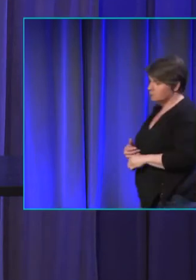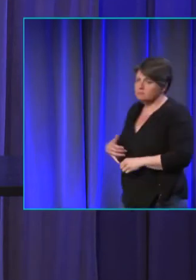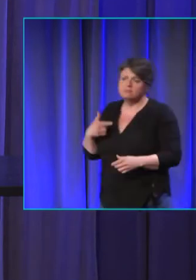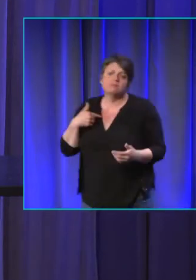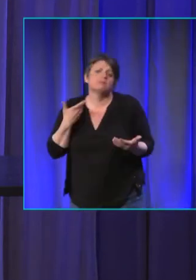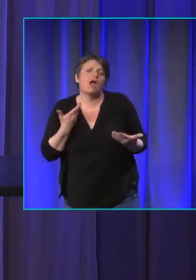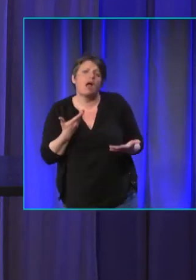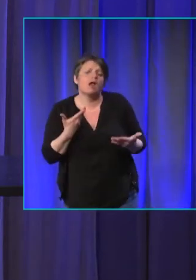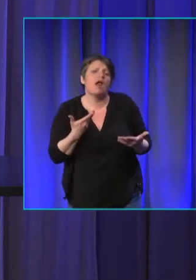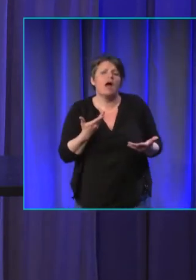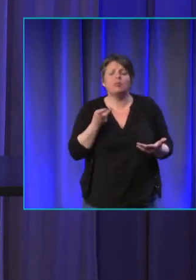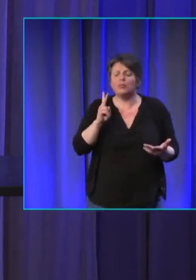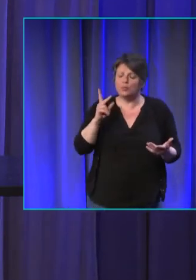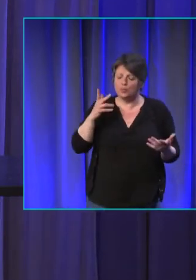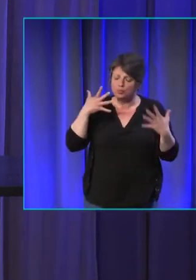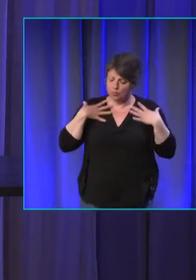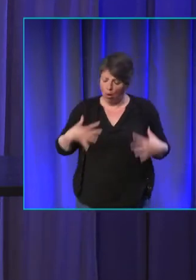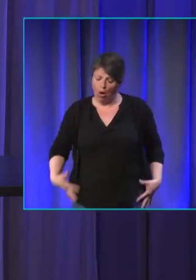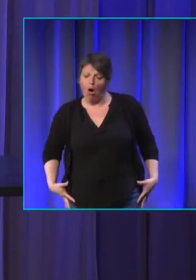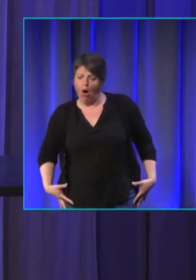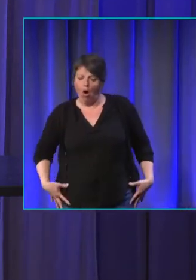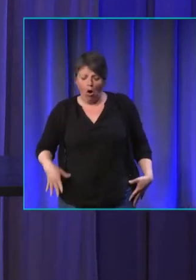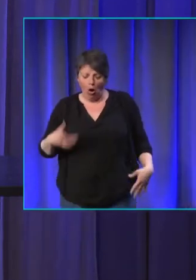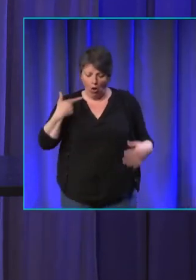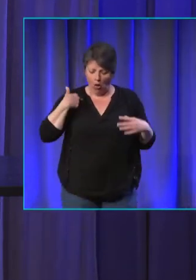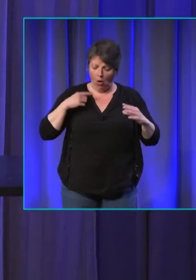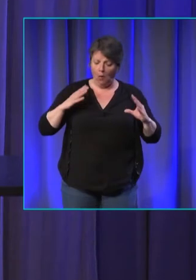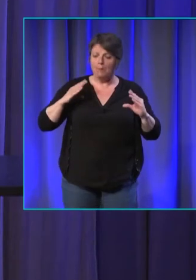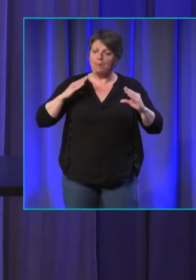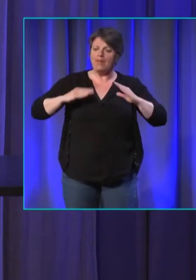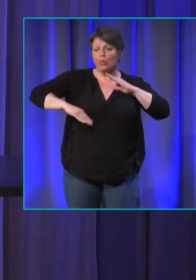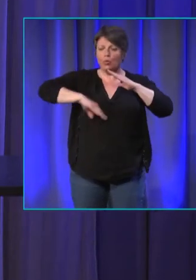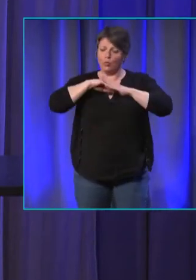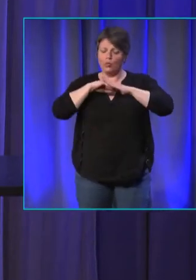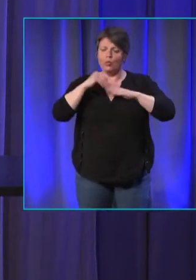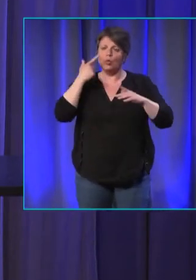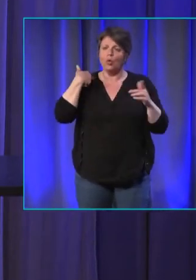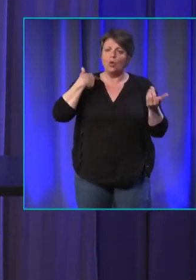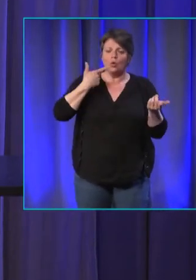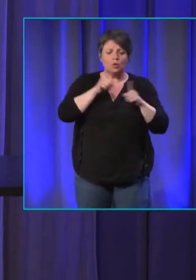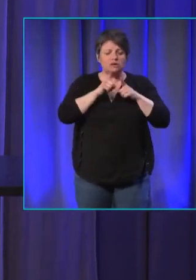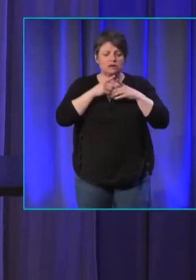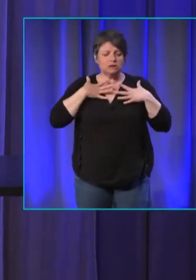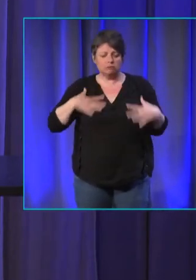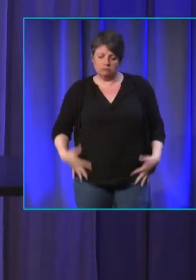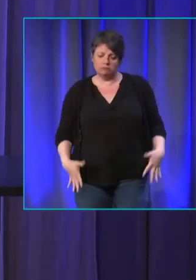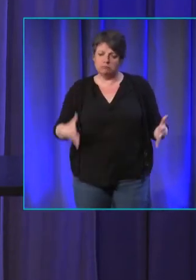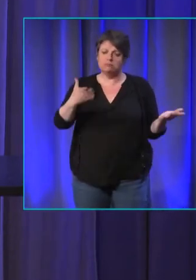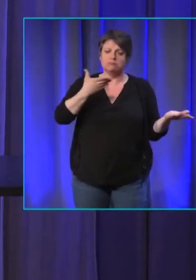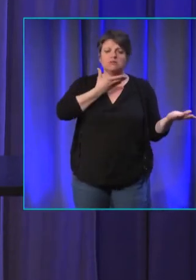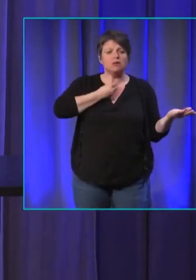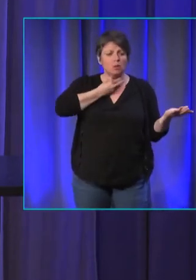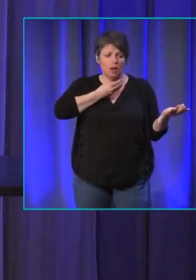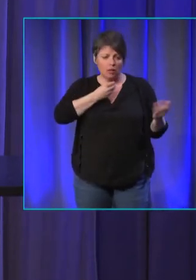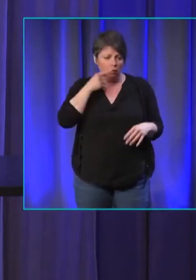de la maturation somatique, de la maturation sexuelle aussi, un peu moins de la maturation osseuse, mais encore. Mais